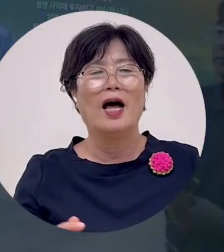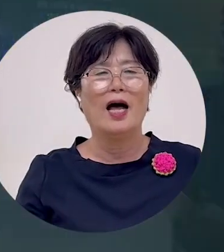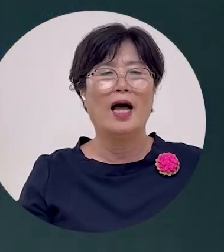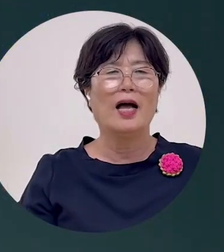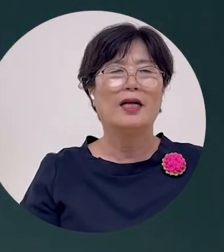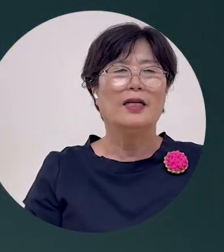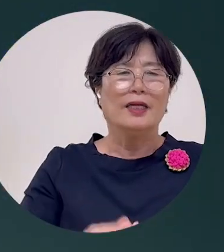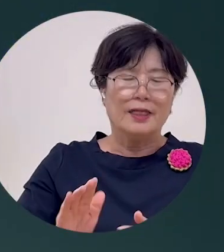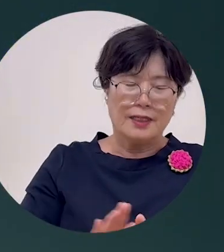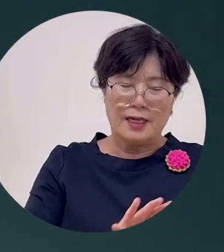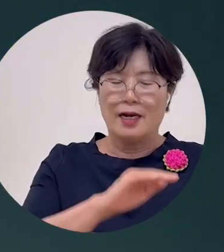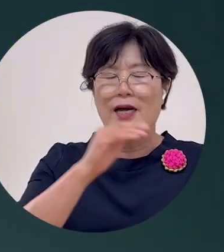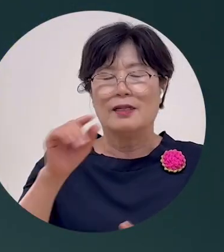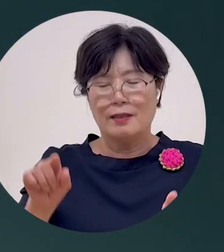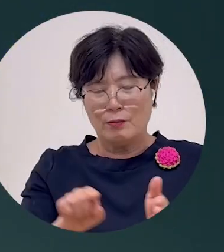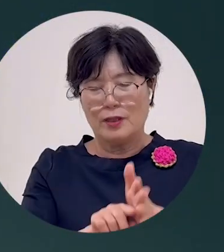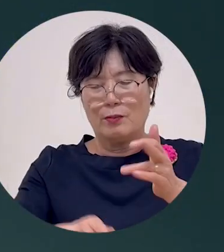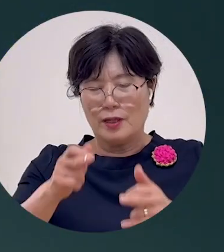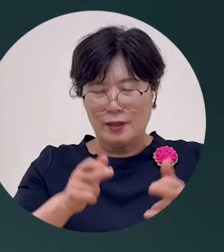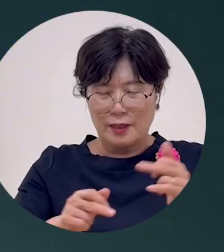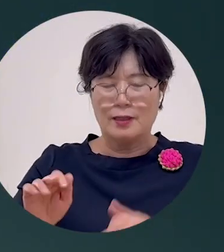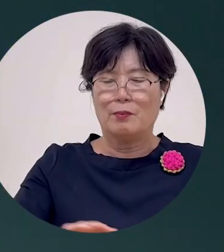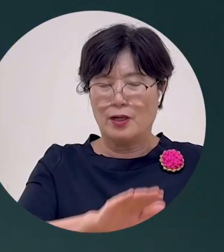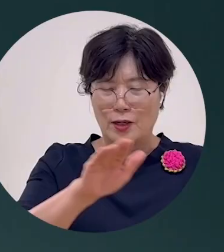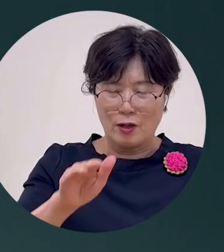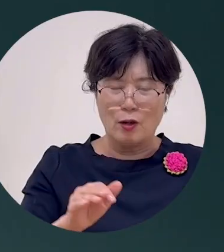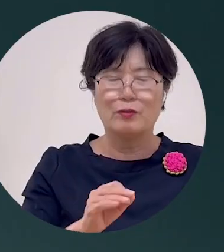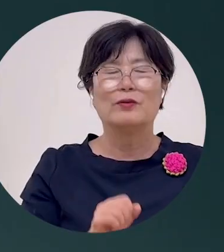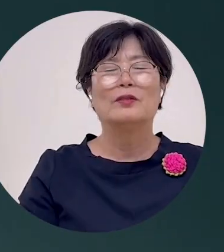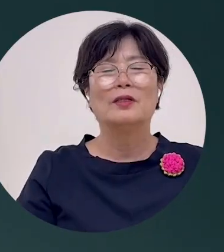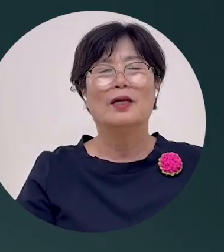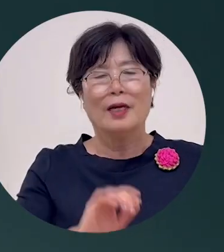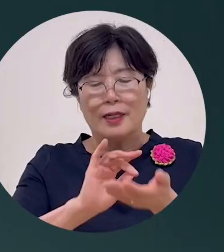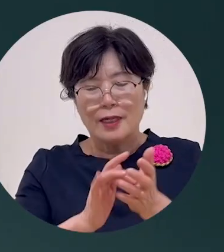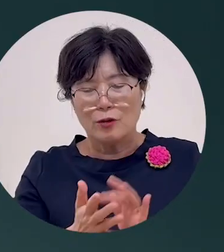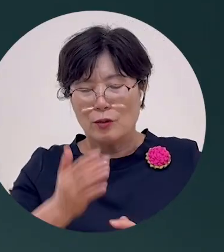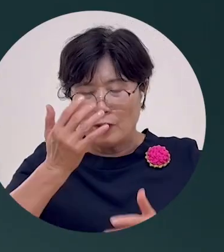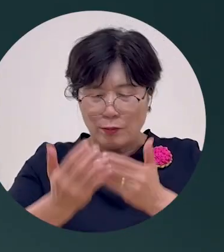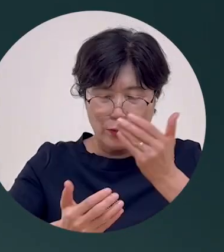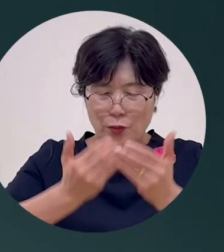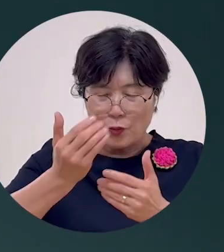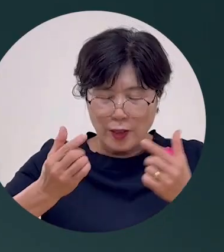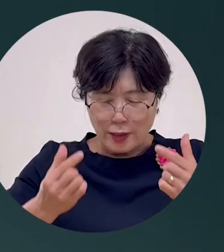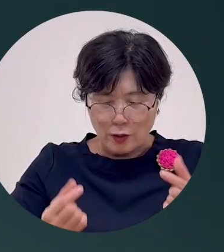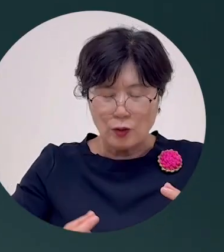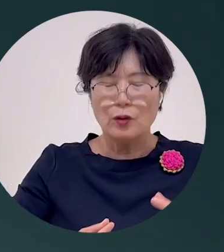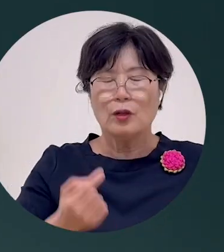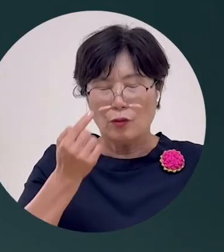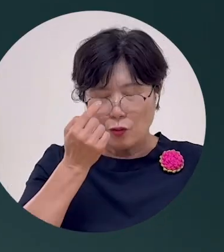여호와께로다. 사랑하는 성도 여러분, 우리 예수님의 불꽃 같은 눈은